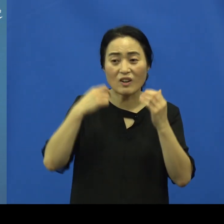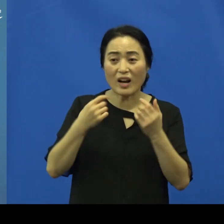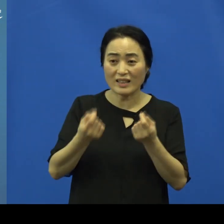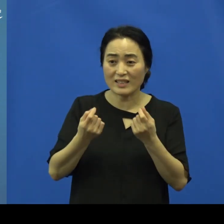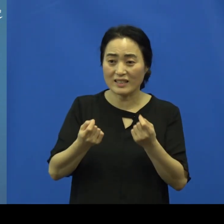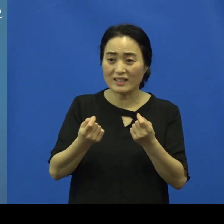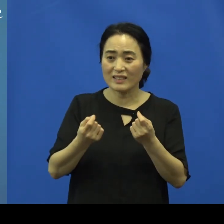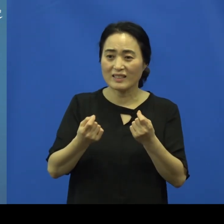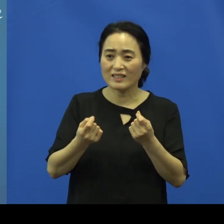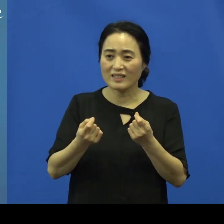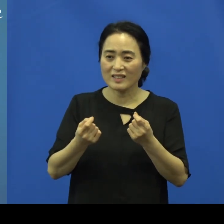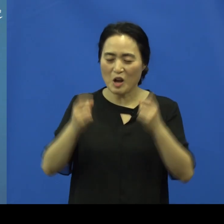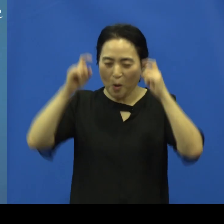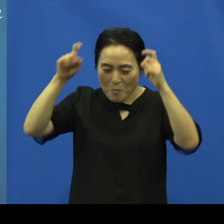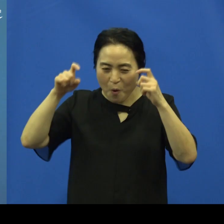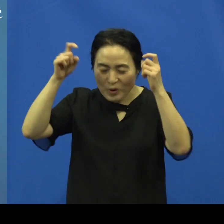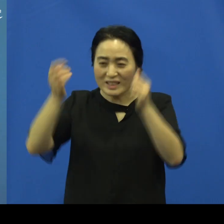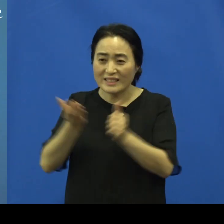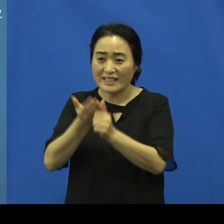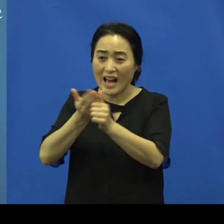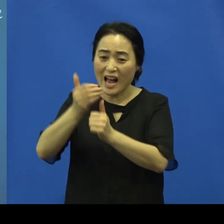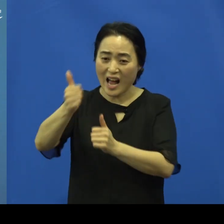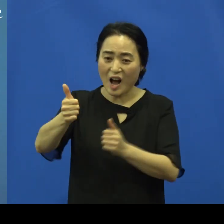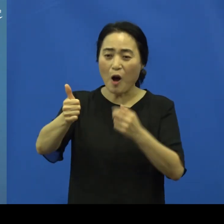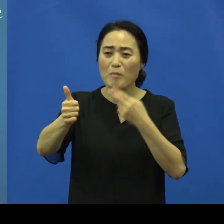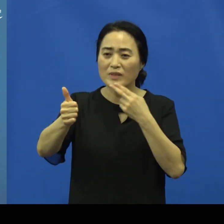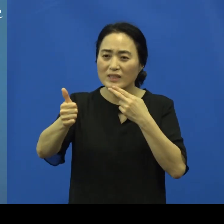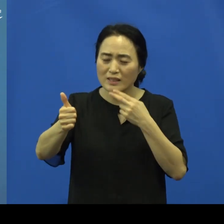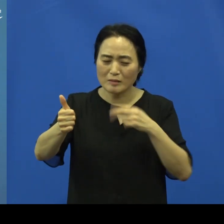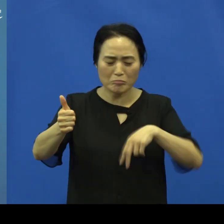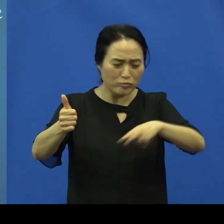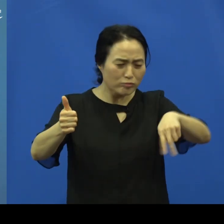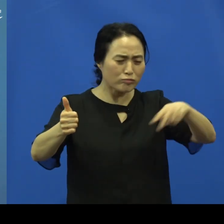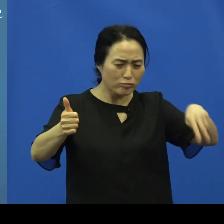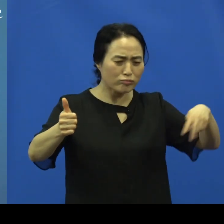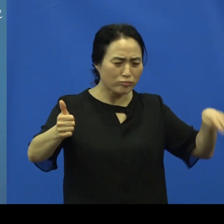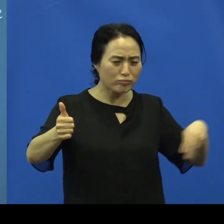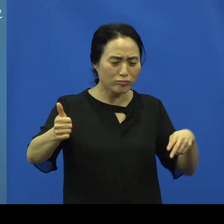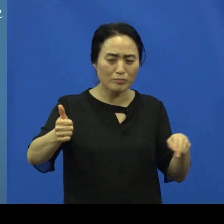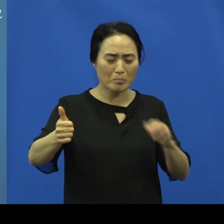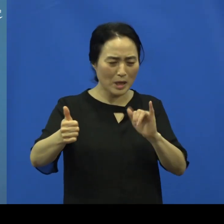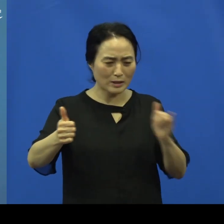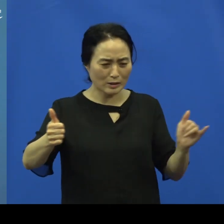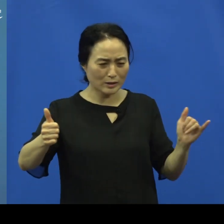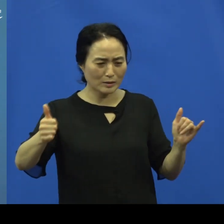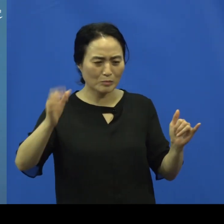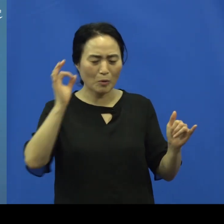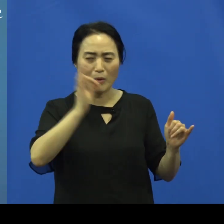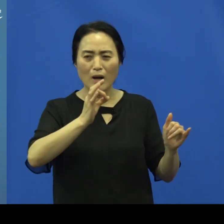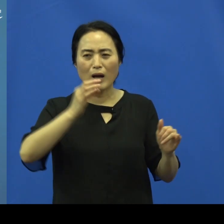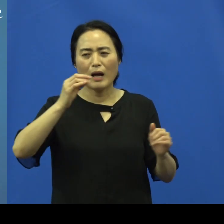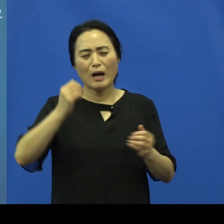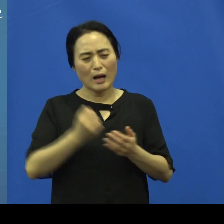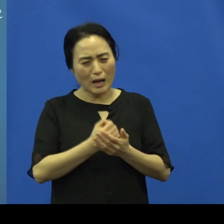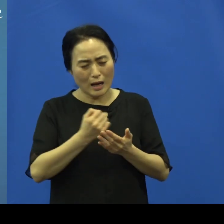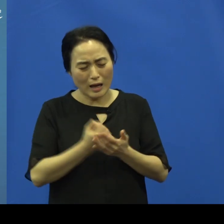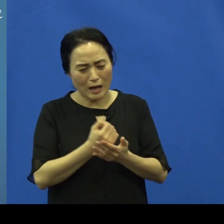목자 없이 유리하는 백성들을 바라보면서 주님이 가지셨던 긍휼의 마음이 그런 것. 스프랑크 니조마이